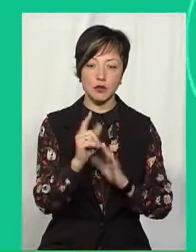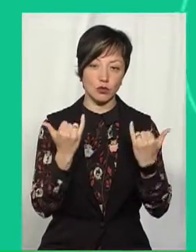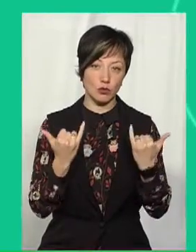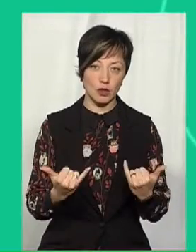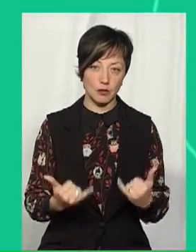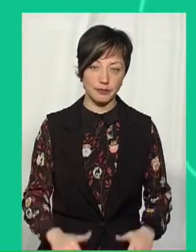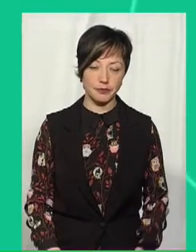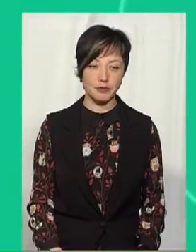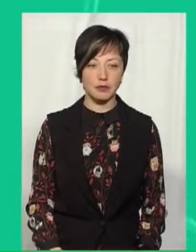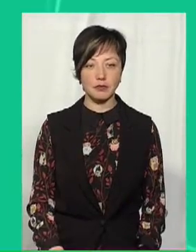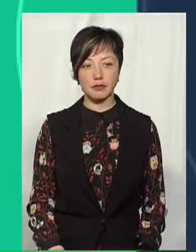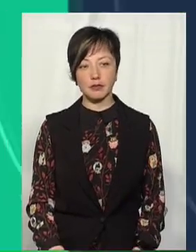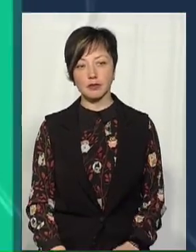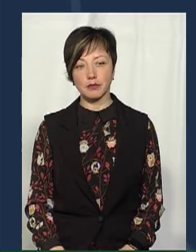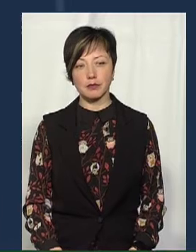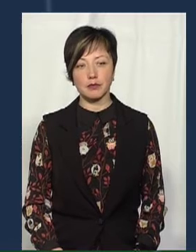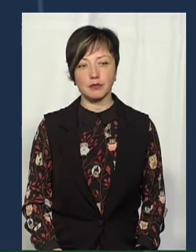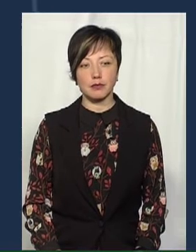сьогодні.